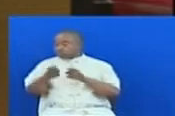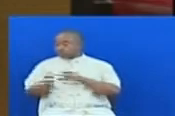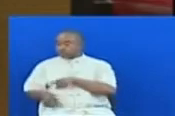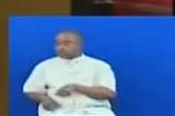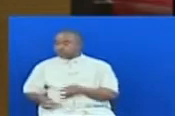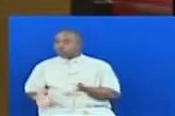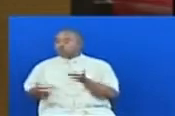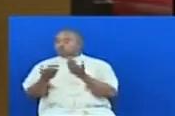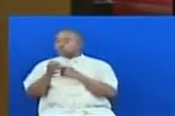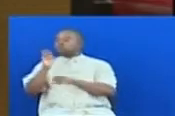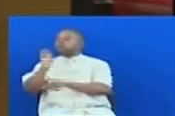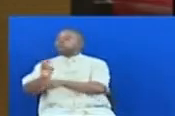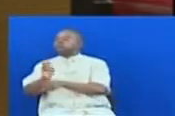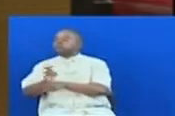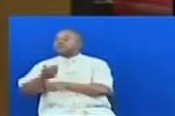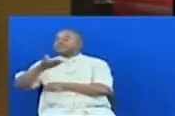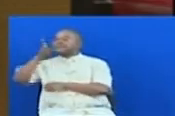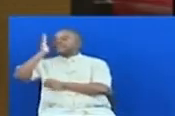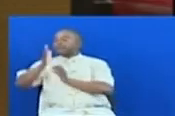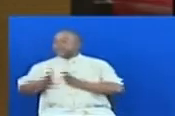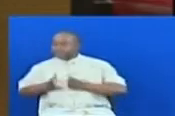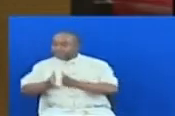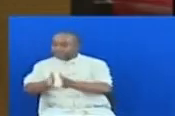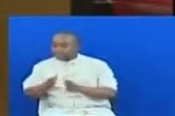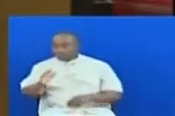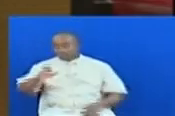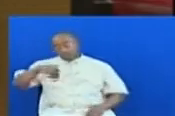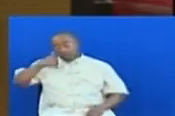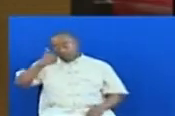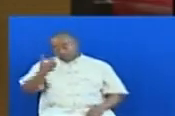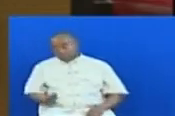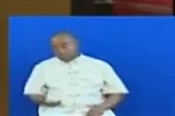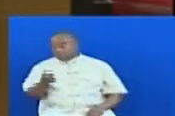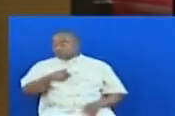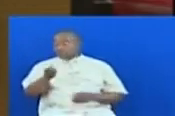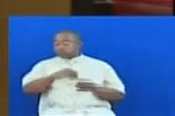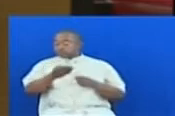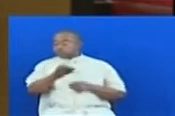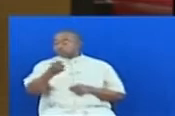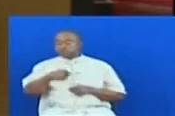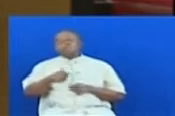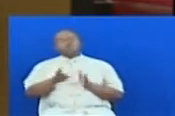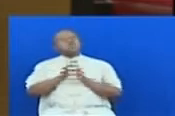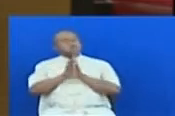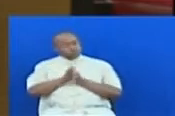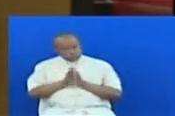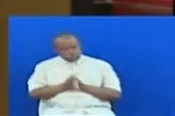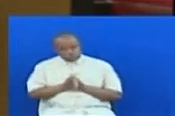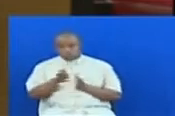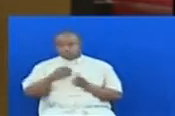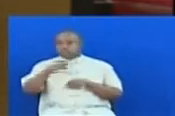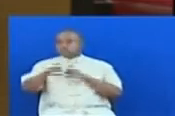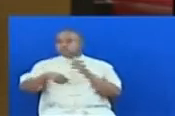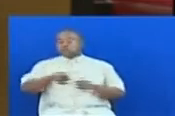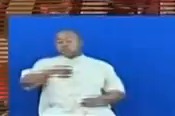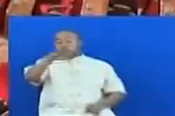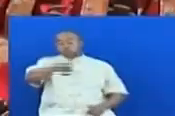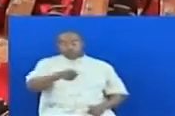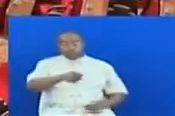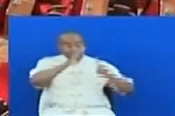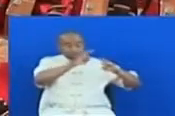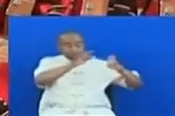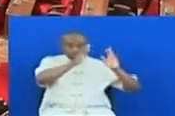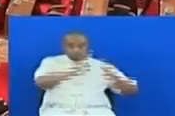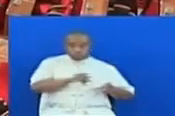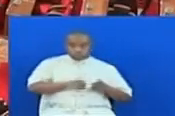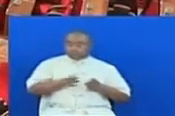waweze kuzisimamia hizi local government. Baada ya kusema haya mheshimiwa naibu spika, mimi nashukuru sana, naendelea kumpongeza CAG na